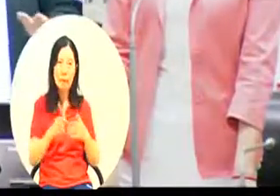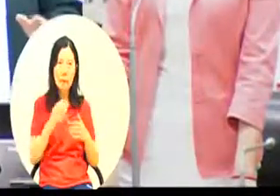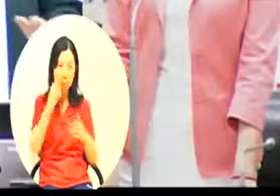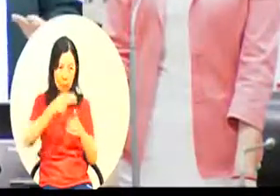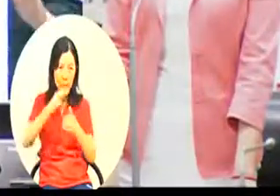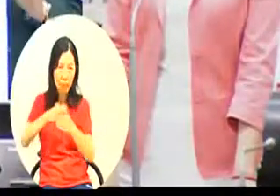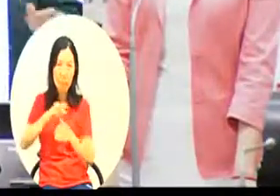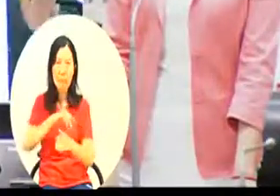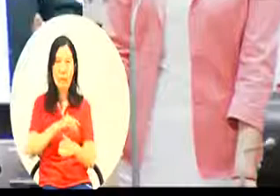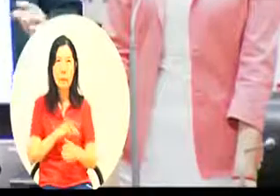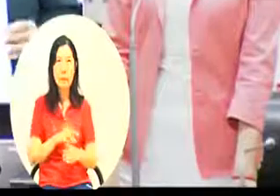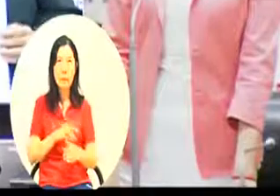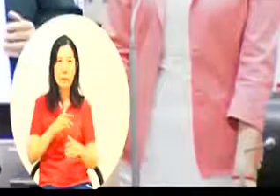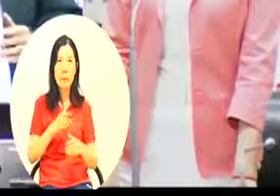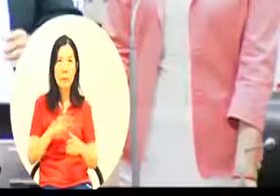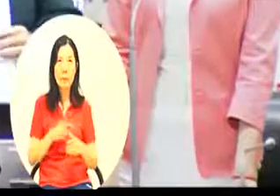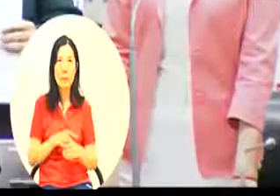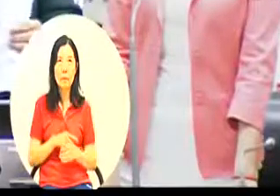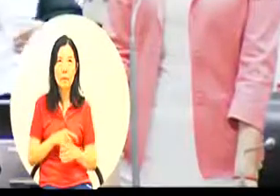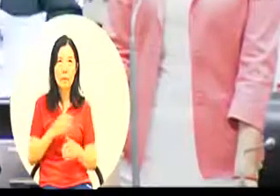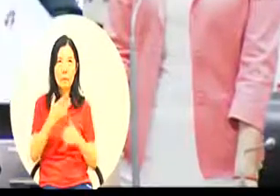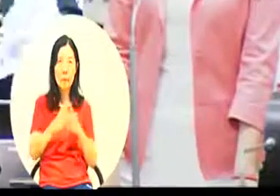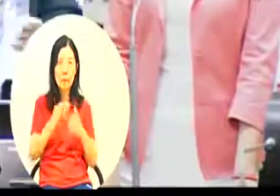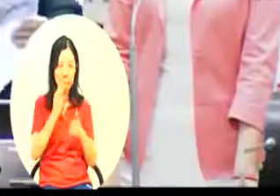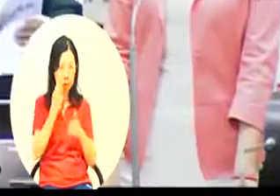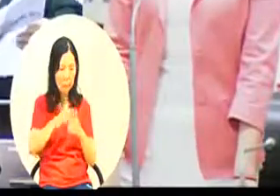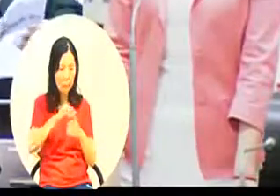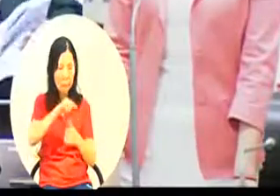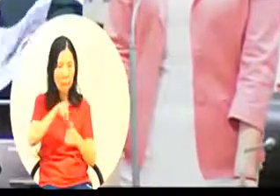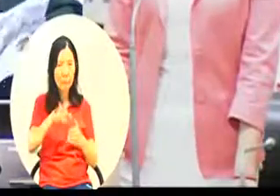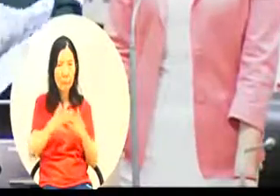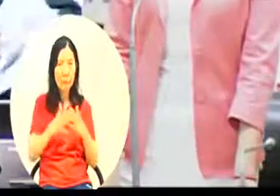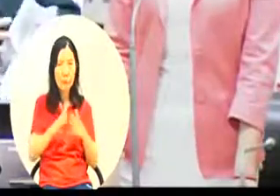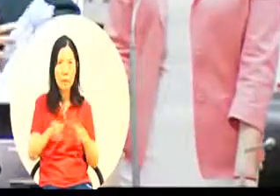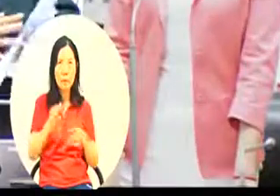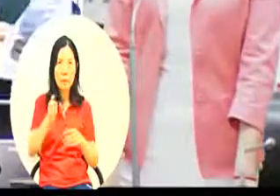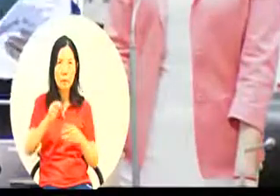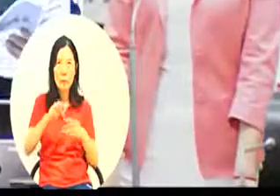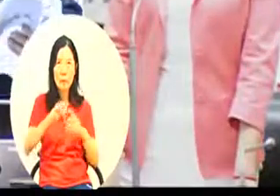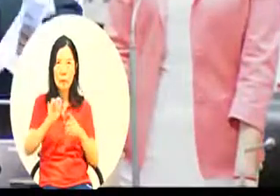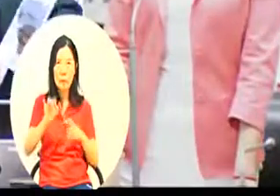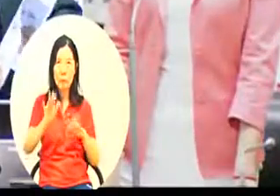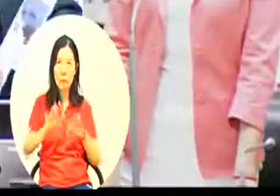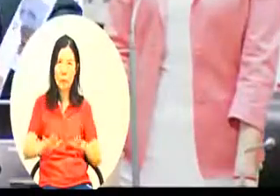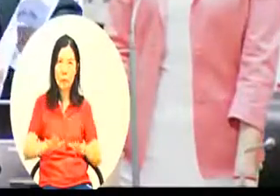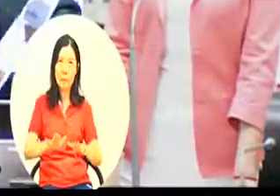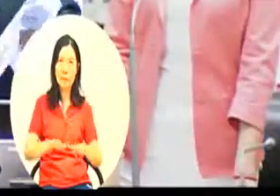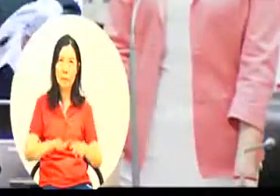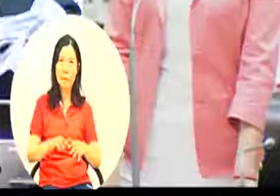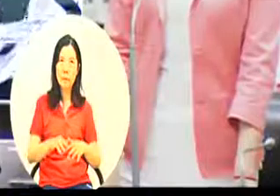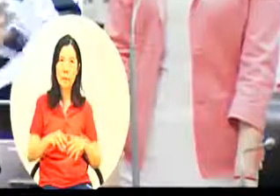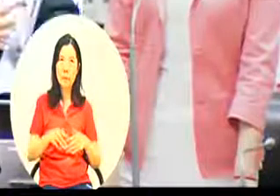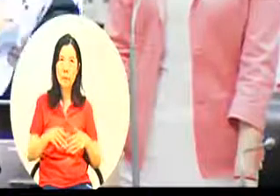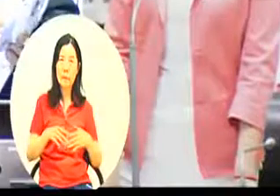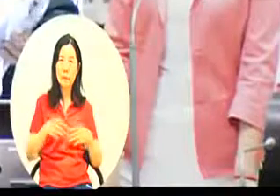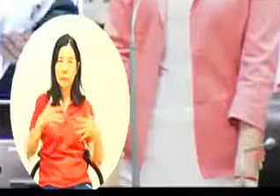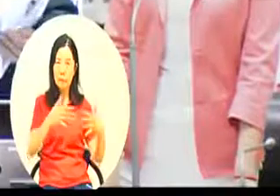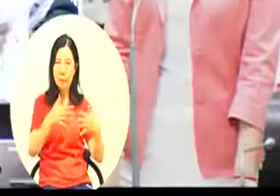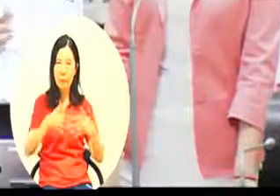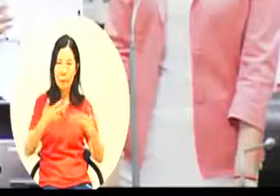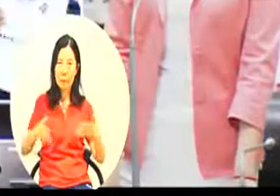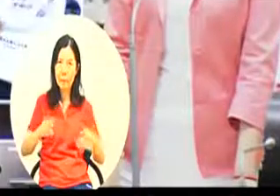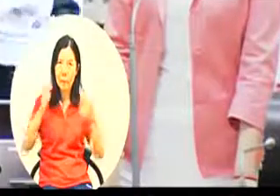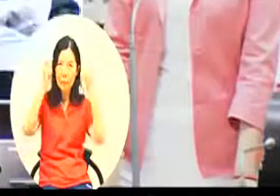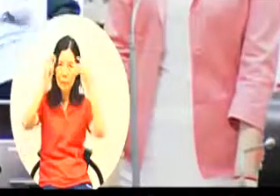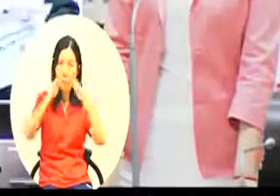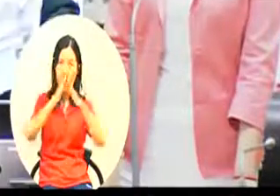者，保护受害者。所以这个部分我们谢谢李演今天很多的咨询，那高雄